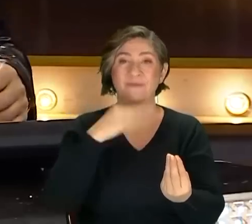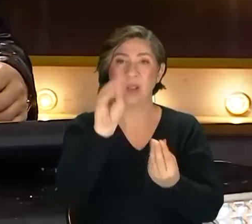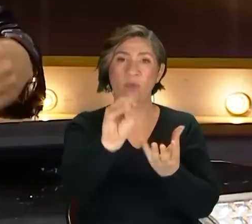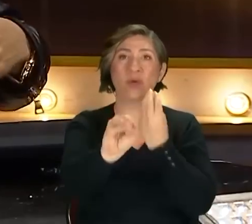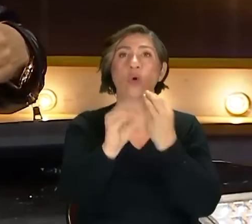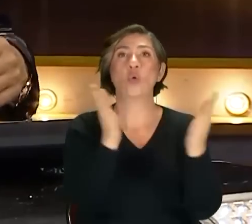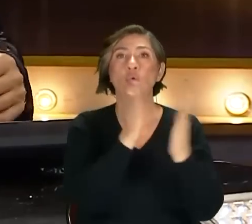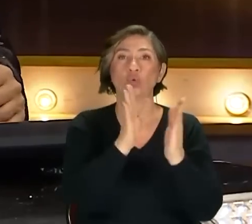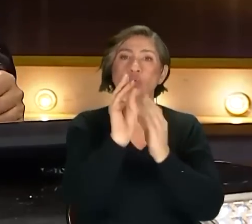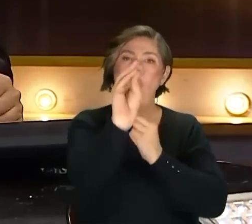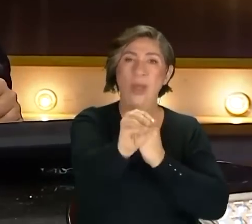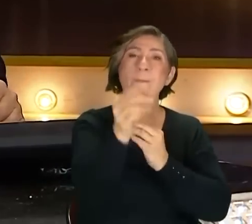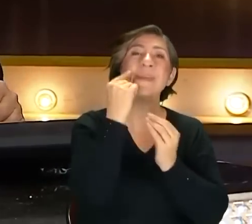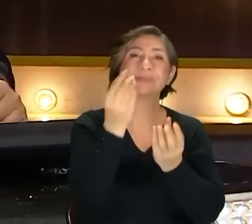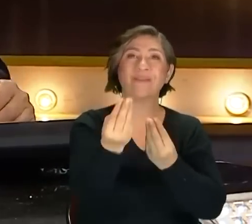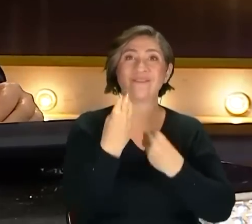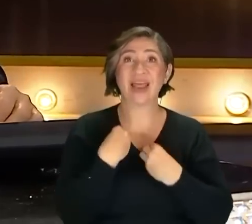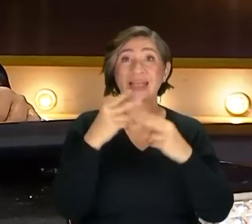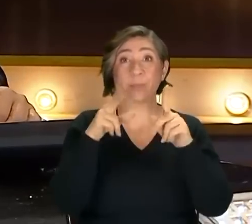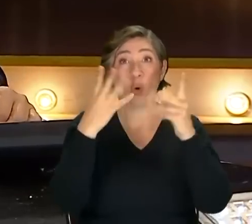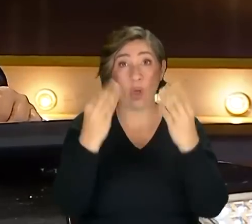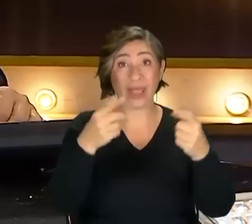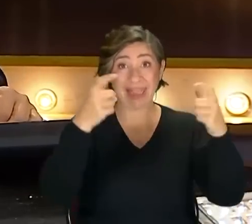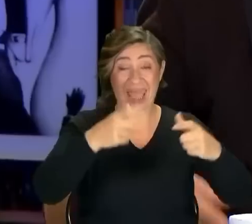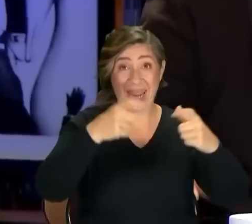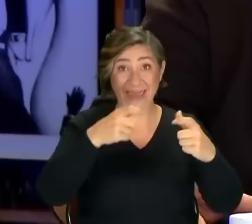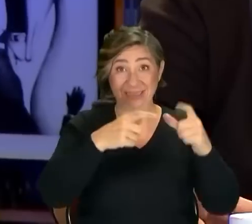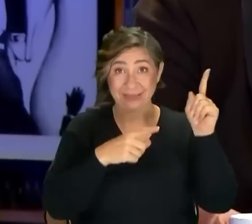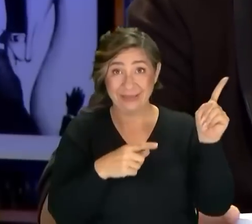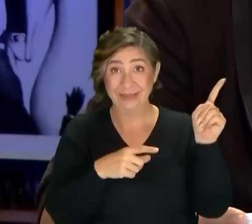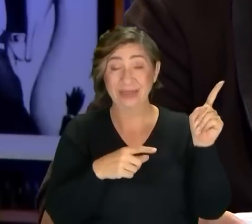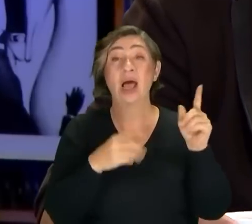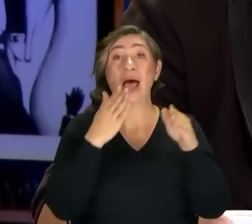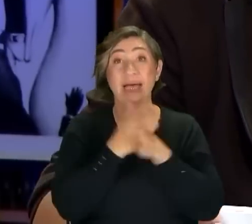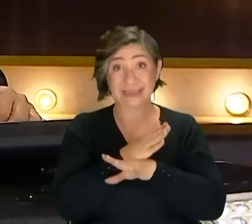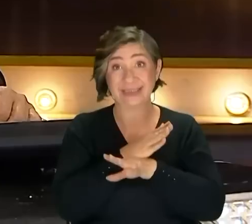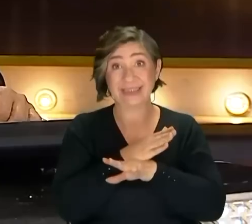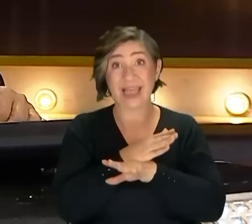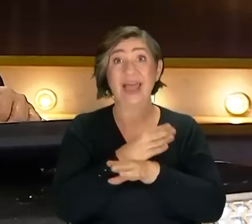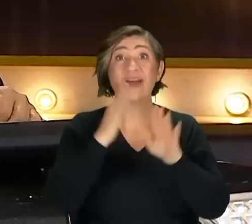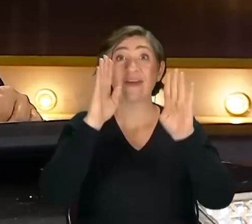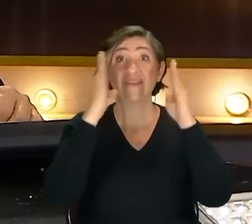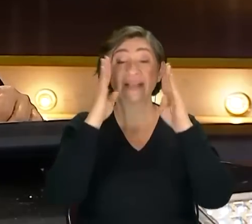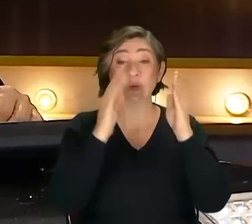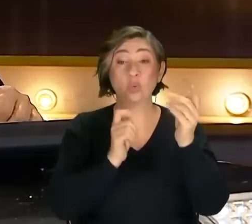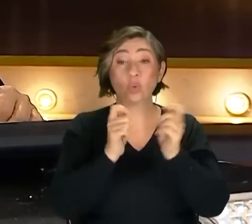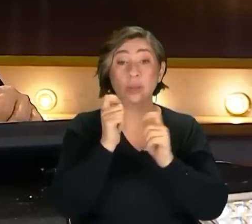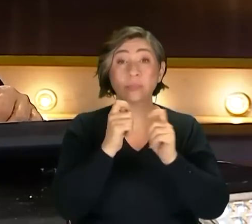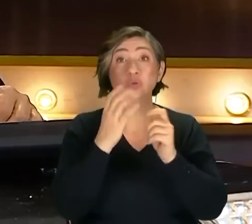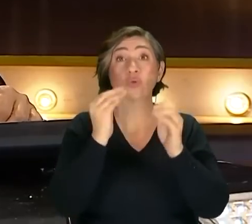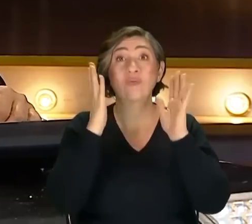sana un getirdim, sen bana mercimek ver şeklinde olan takas aslında Facebook